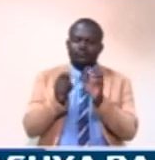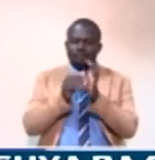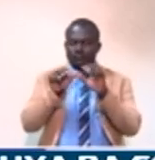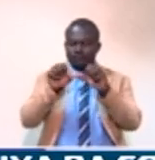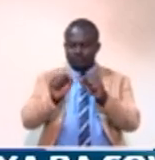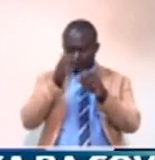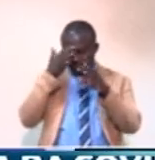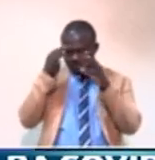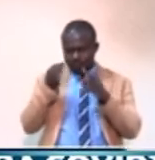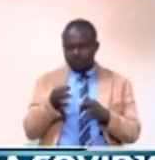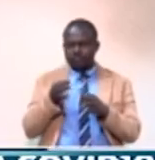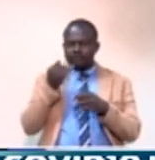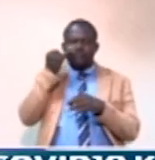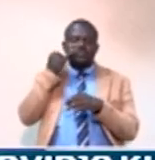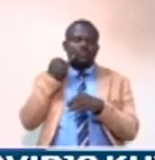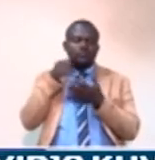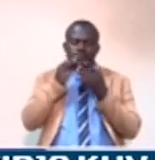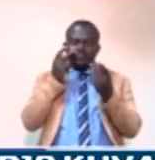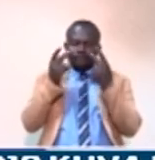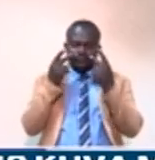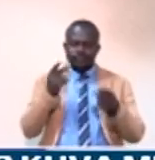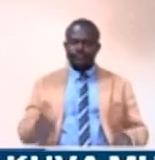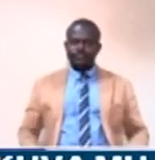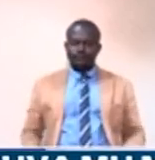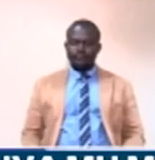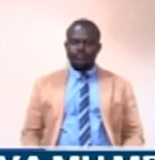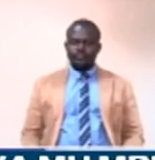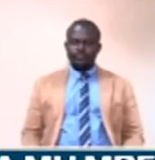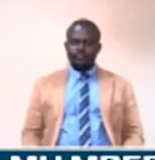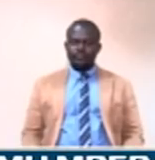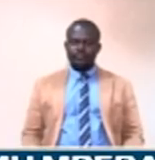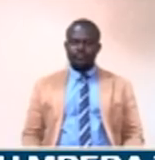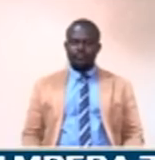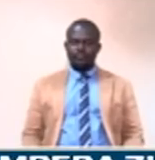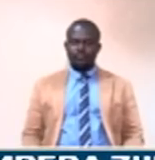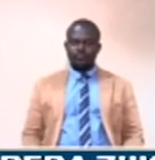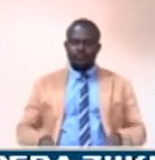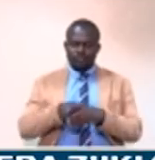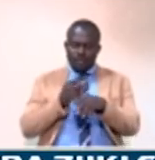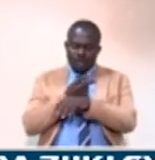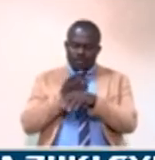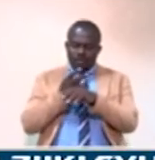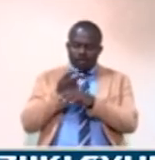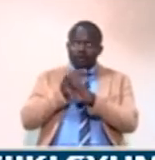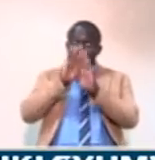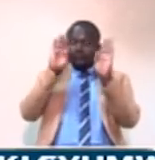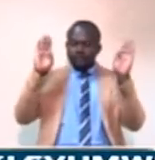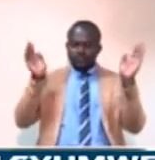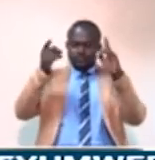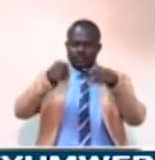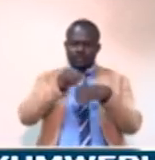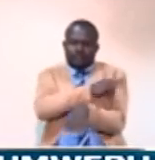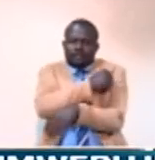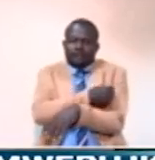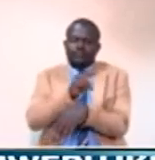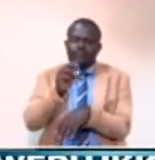hagafatwa n'ingamba zikomeye. Diva wayo mu nkuru irambuye. Ni mu masaha yo ku gicamunsi tugeze ku bitaro